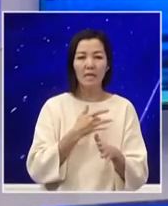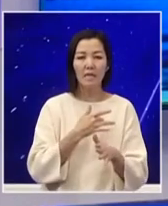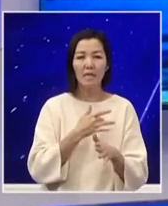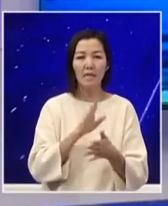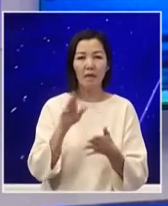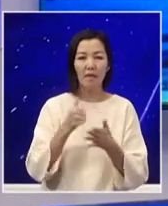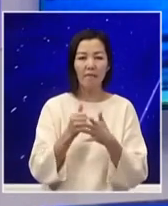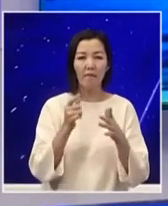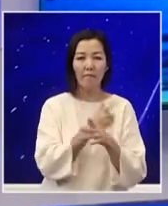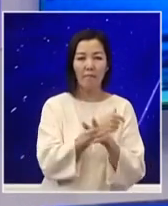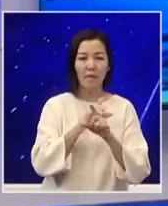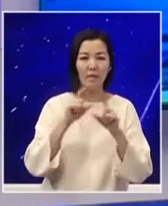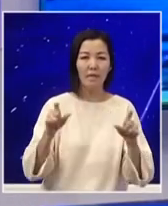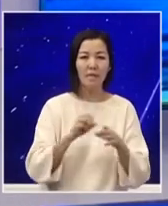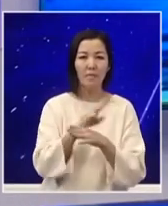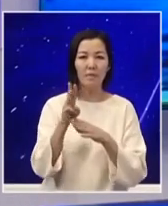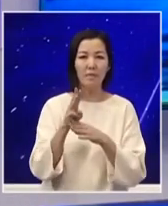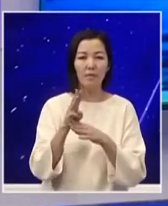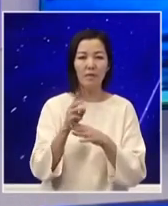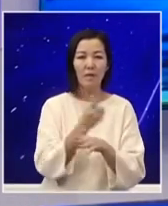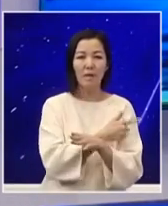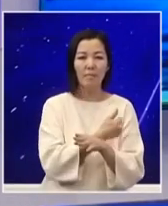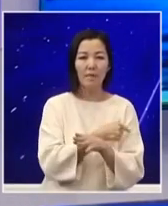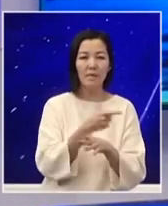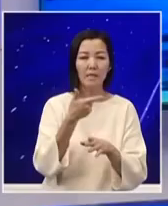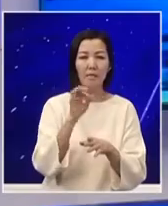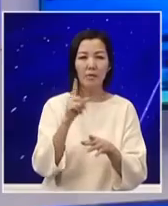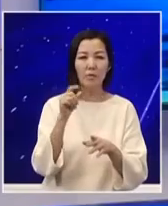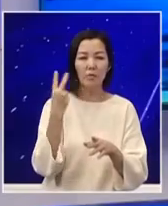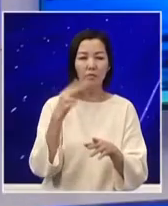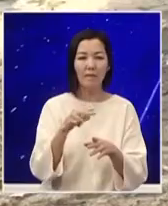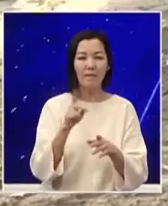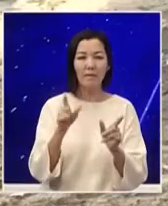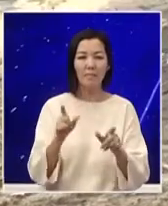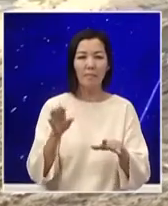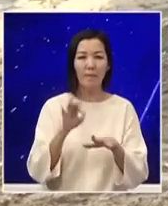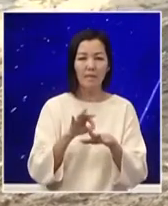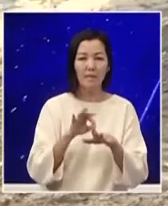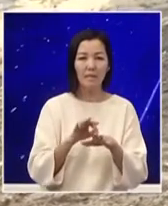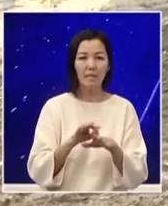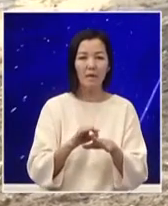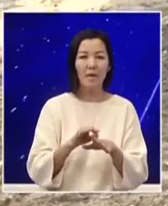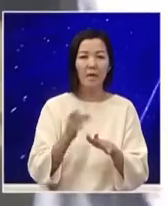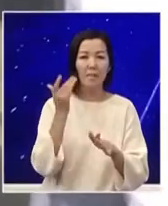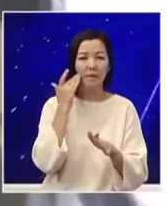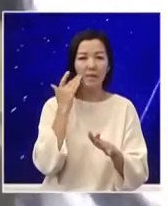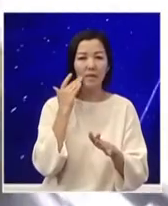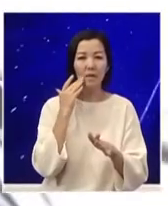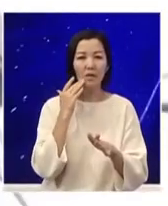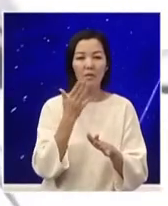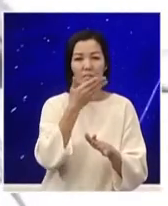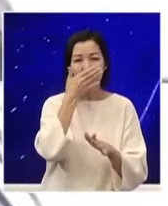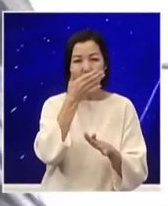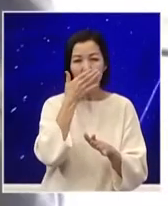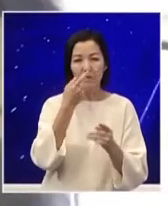больницы, которое призвано обеспечить медицинским газом 120 пациентов. Ведь от бесперебойного снабжения кислородом зависят